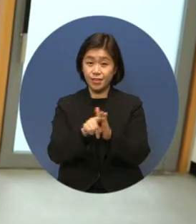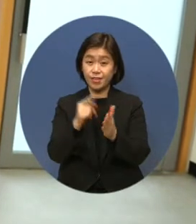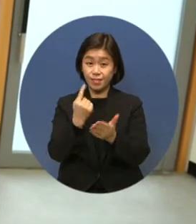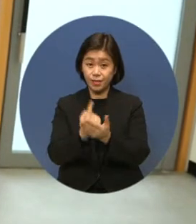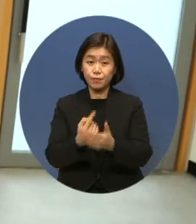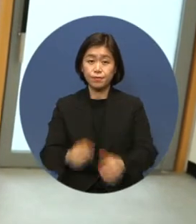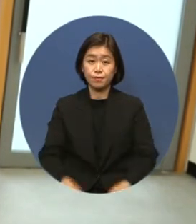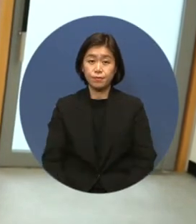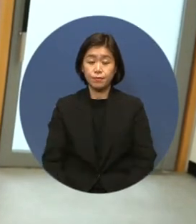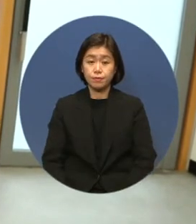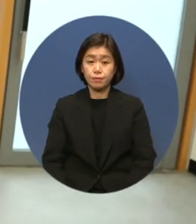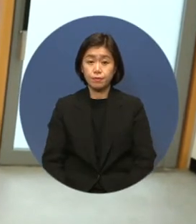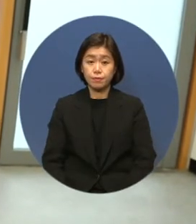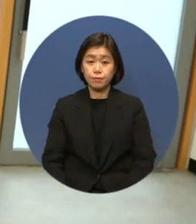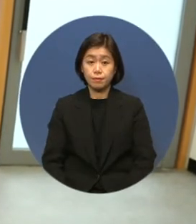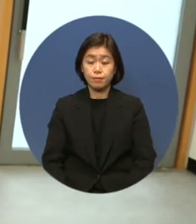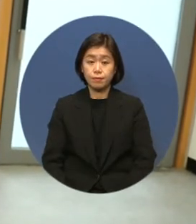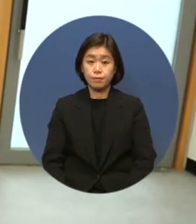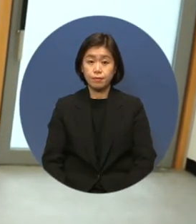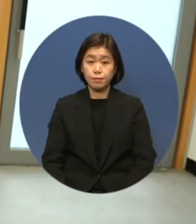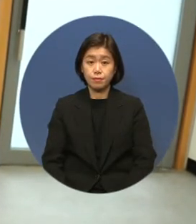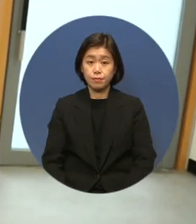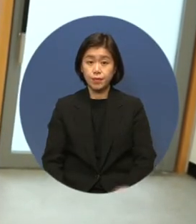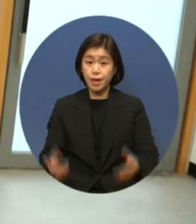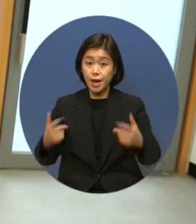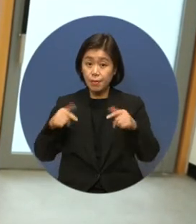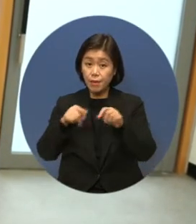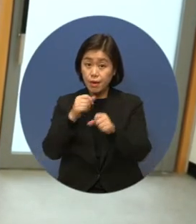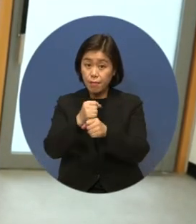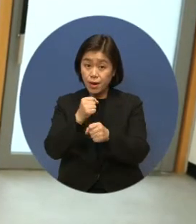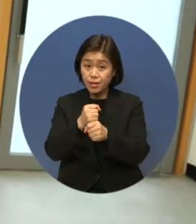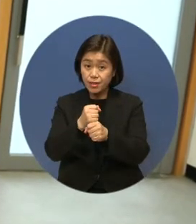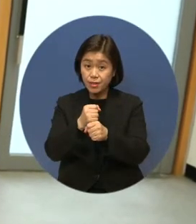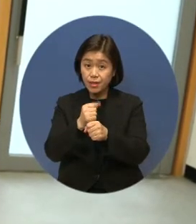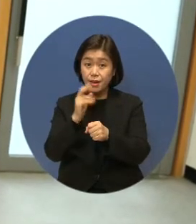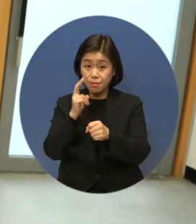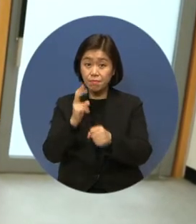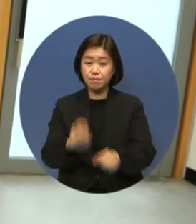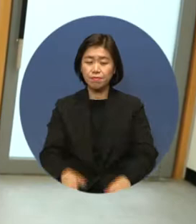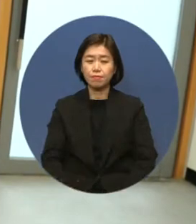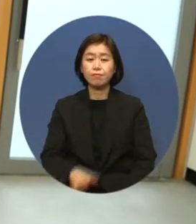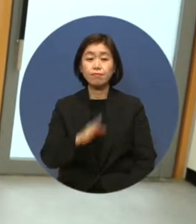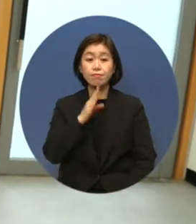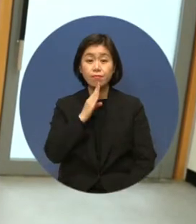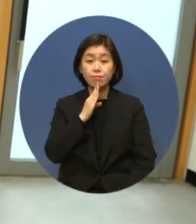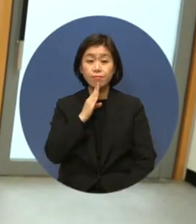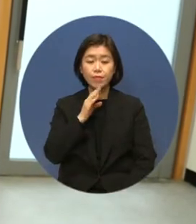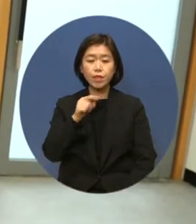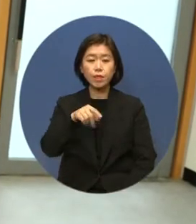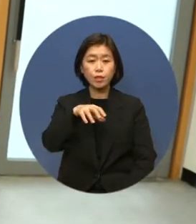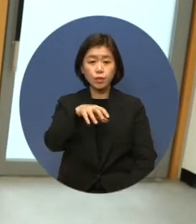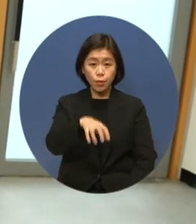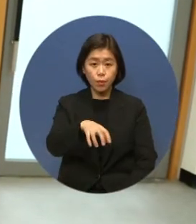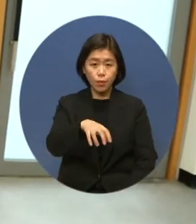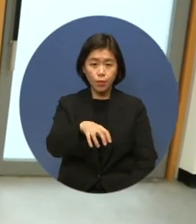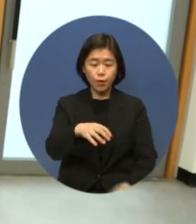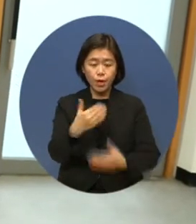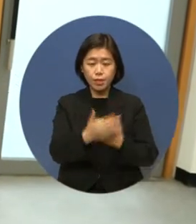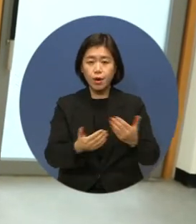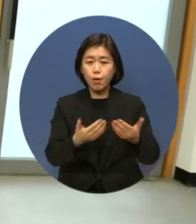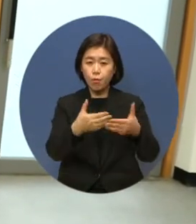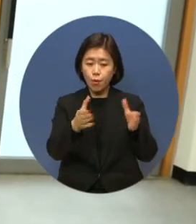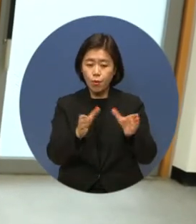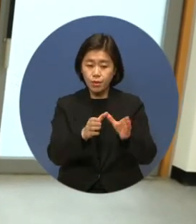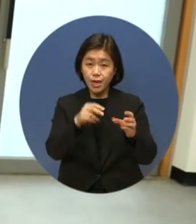아, 어떻게 뭐 도움을 받아서 같이 뭐 만드시고 하시나 봐요? 네. 양주시에 있는 자원봉사센터나